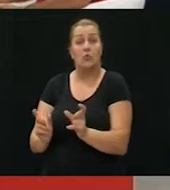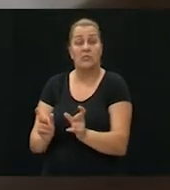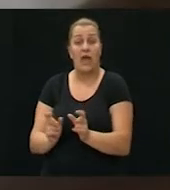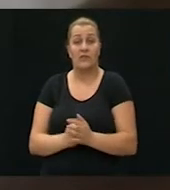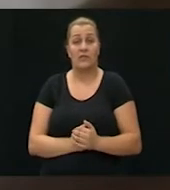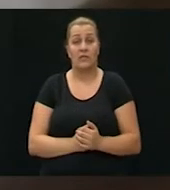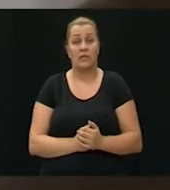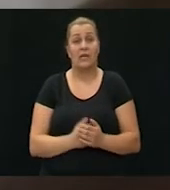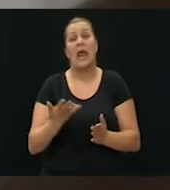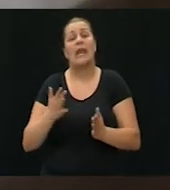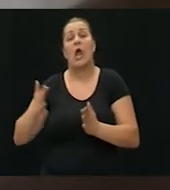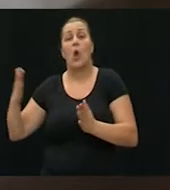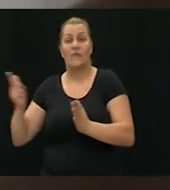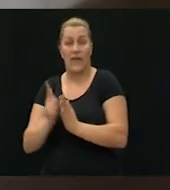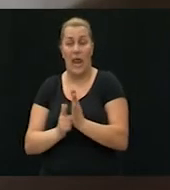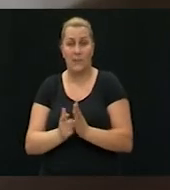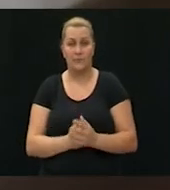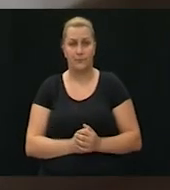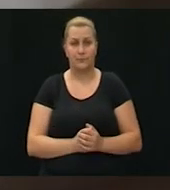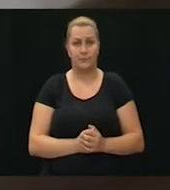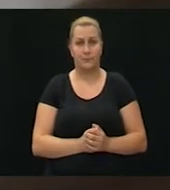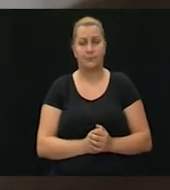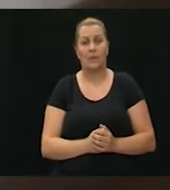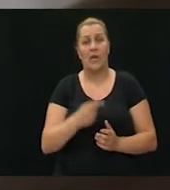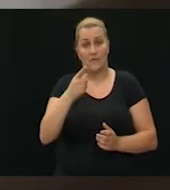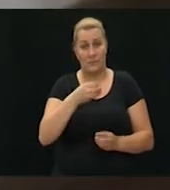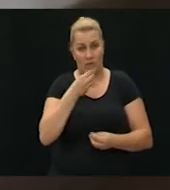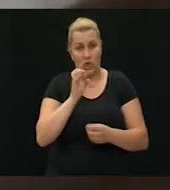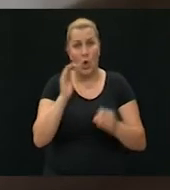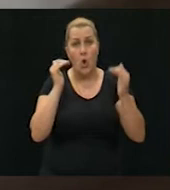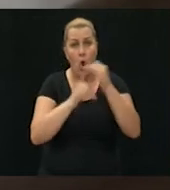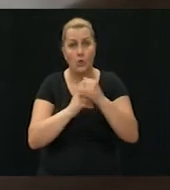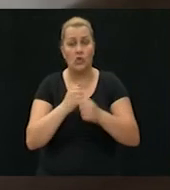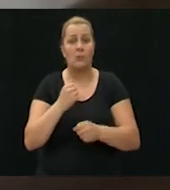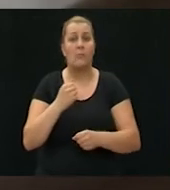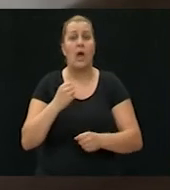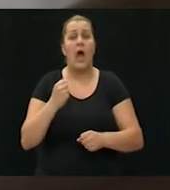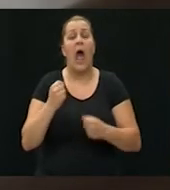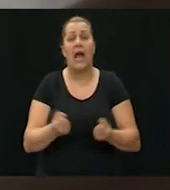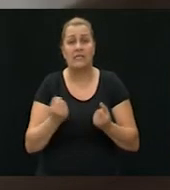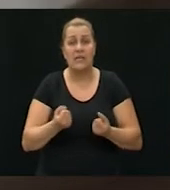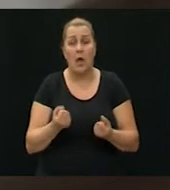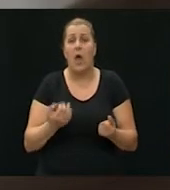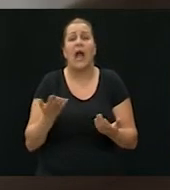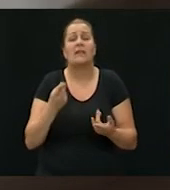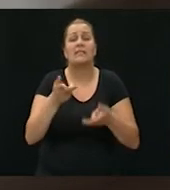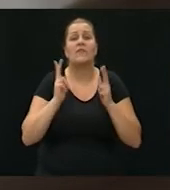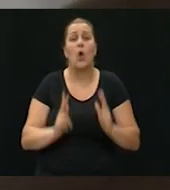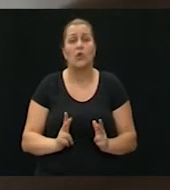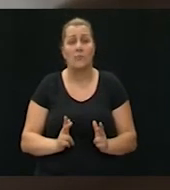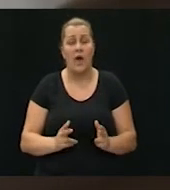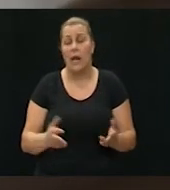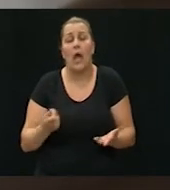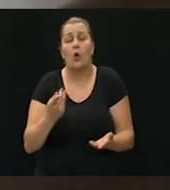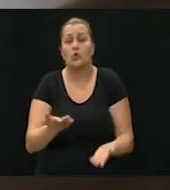ih na određeno vrijeme. Evo, pričate o noćnim akcijama. Kad ste odmarali u tom trenutku? Kako je to jedan dan, kako je izgledao?